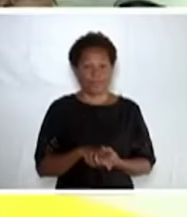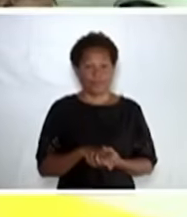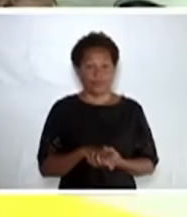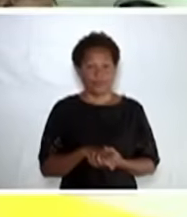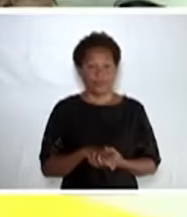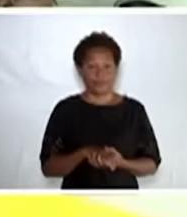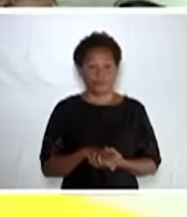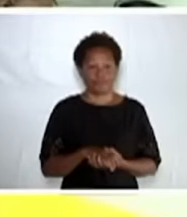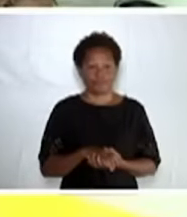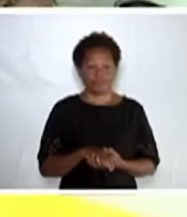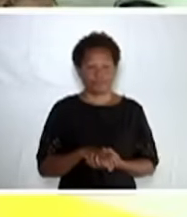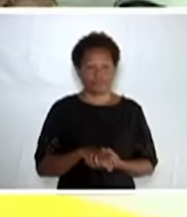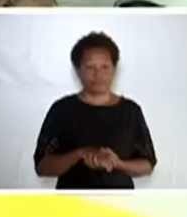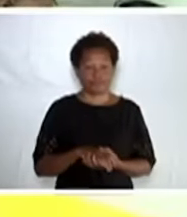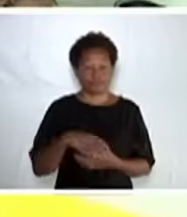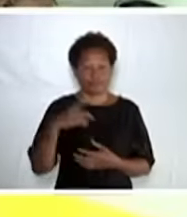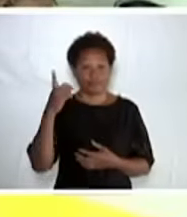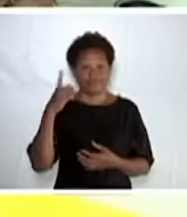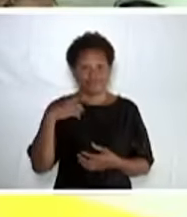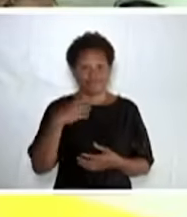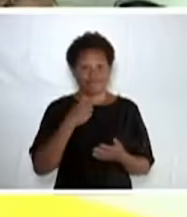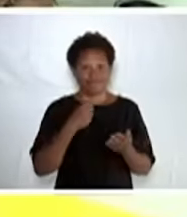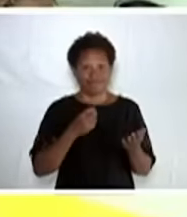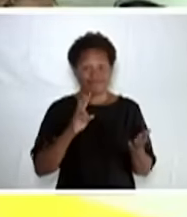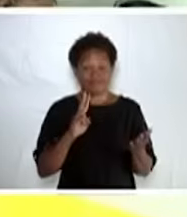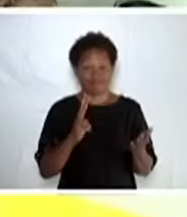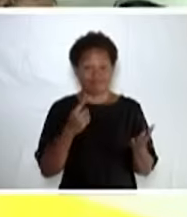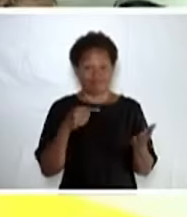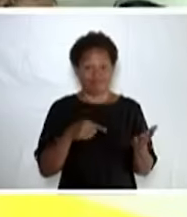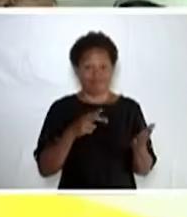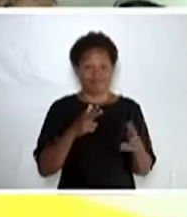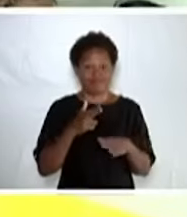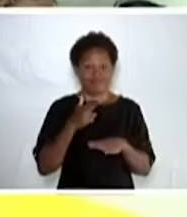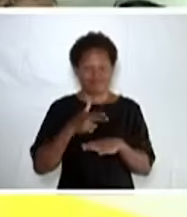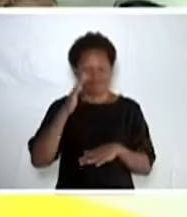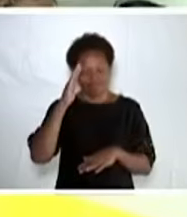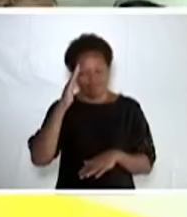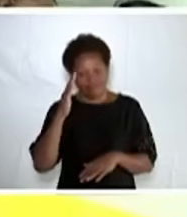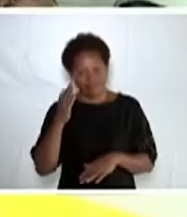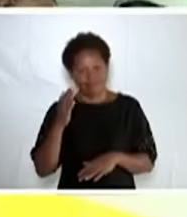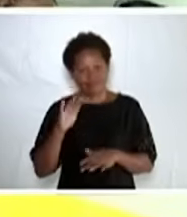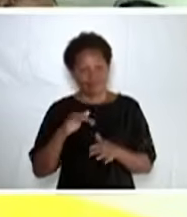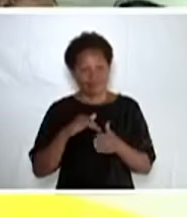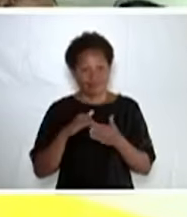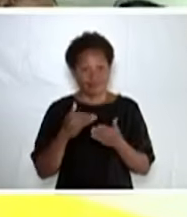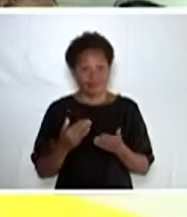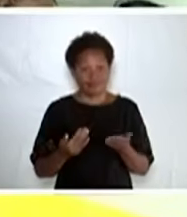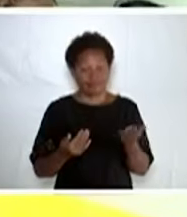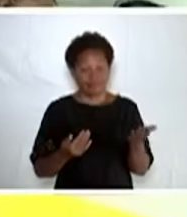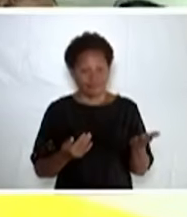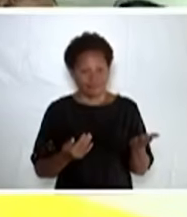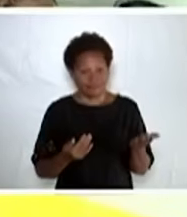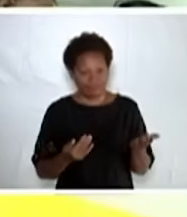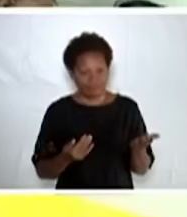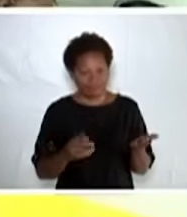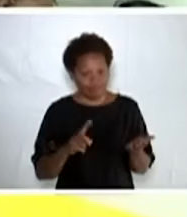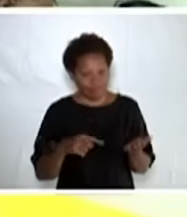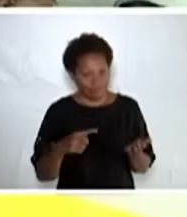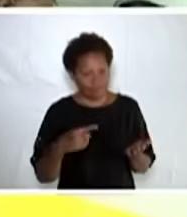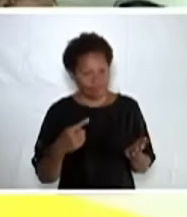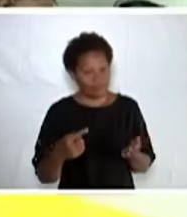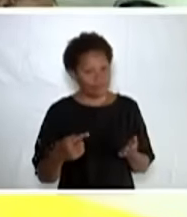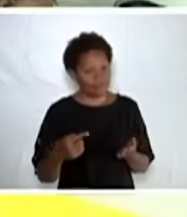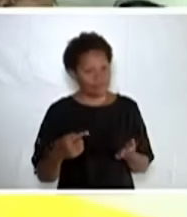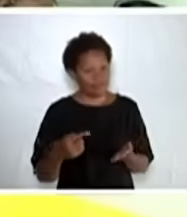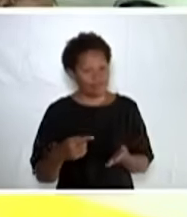Ladies and gentlemen, the last 7 rounds of the 21 gun salute will now go on with the following